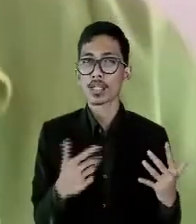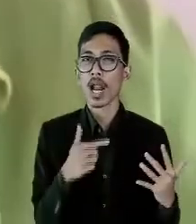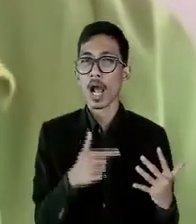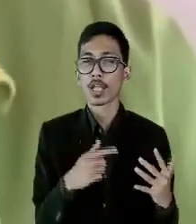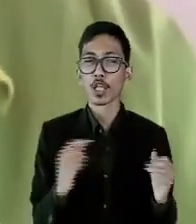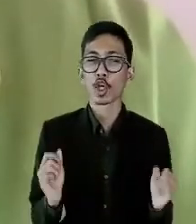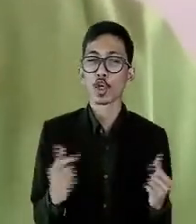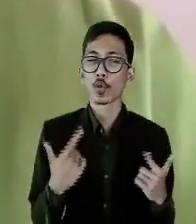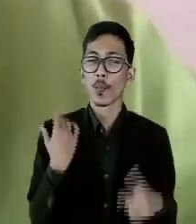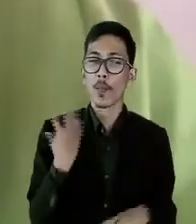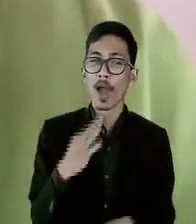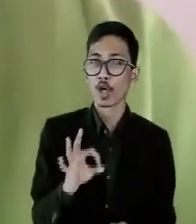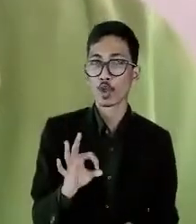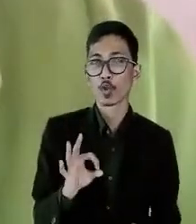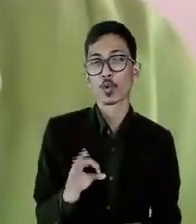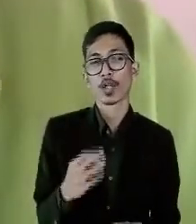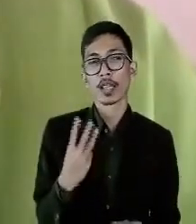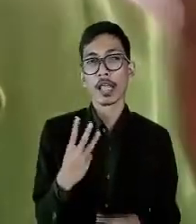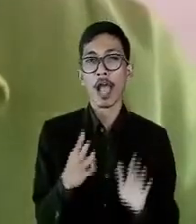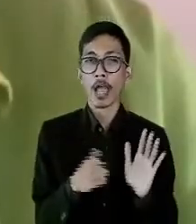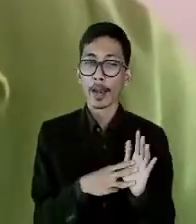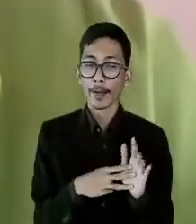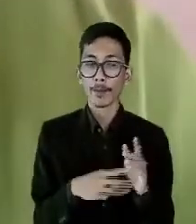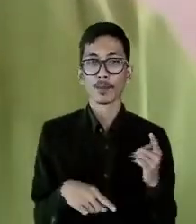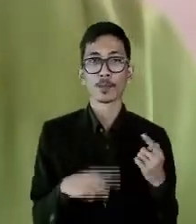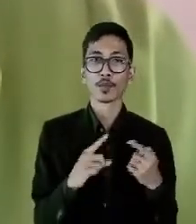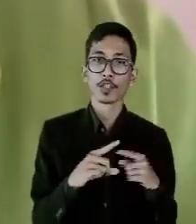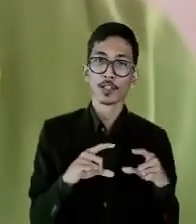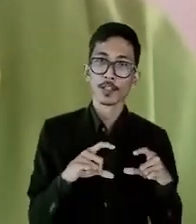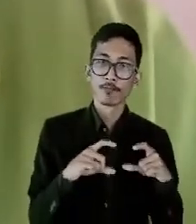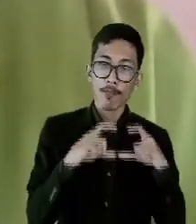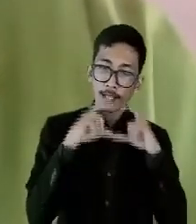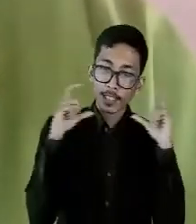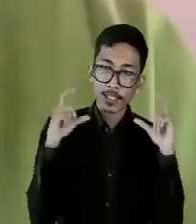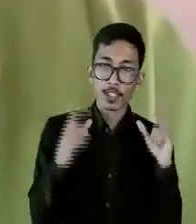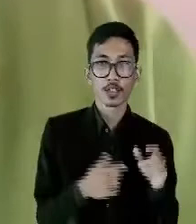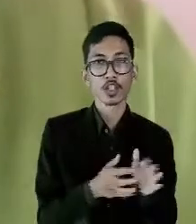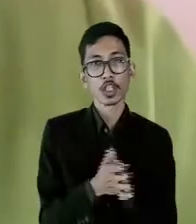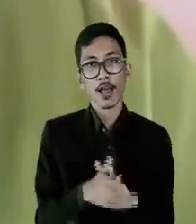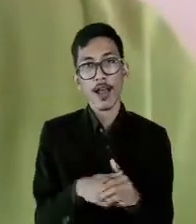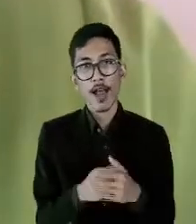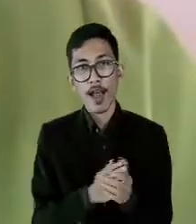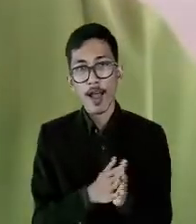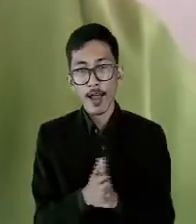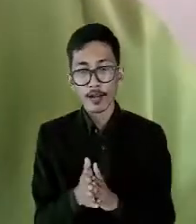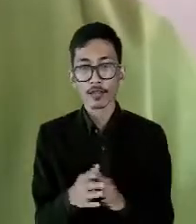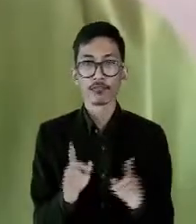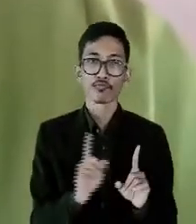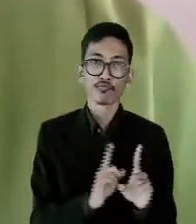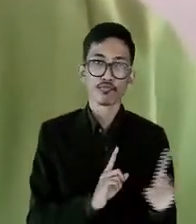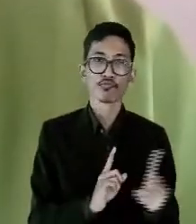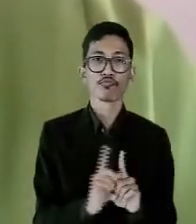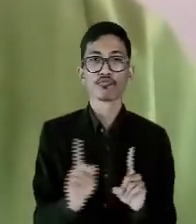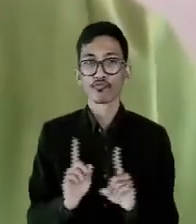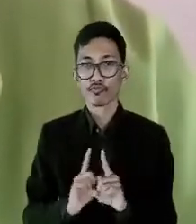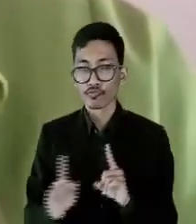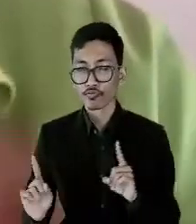dengan 3M tadi, cuci tangan, pakai masker, itu yang utama, dan mudah-mudahan jaga jarak